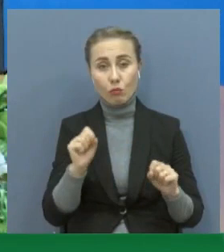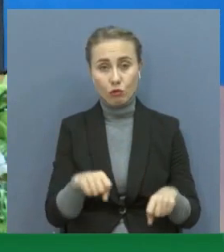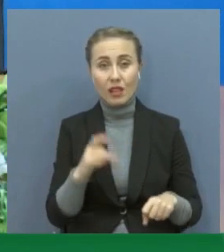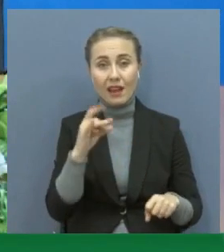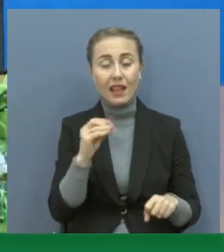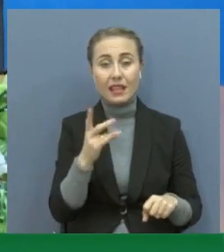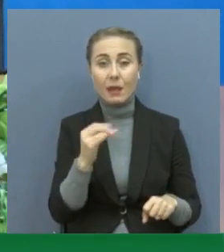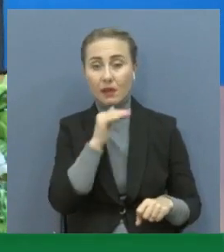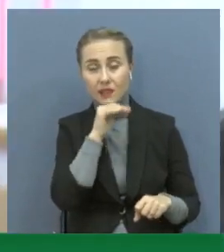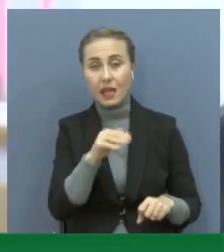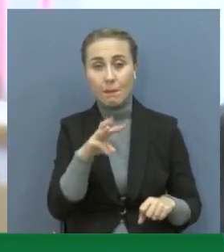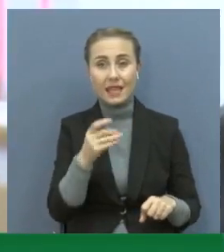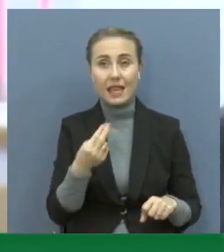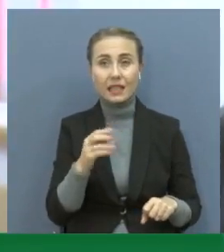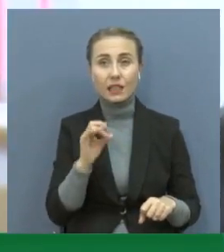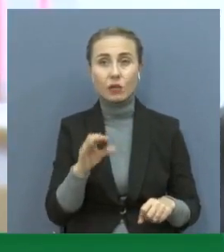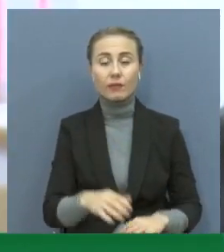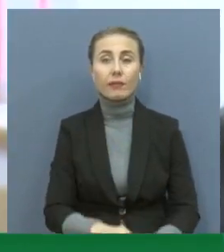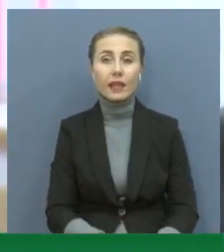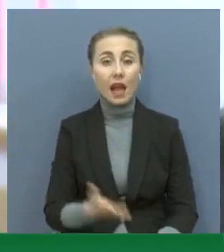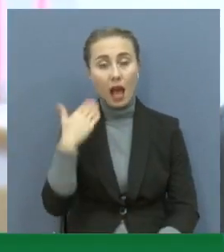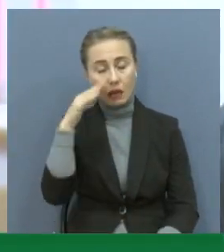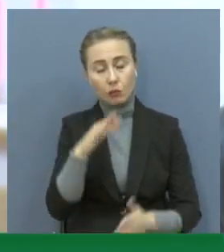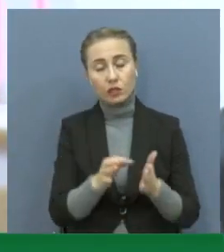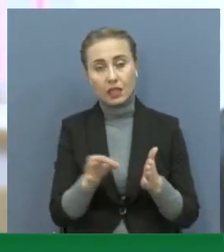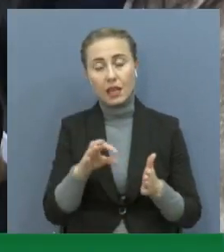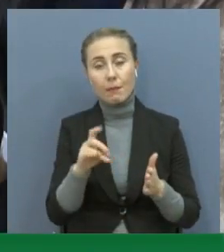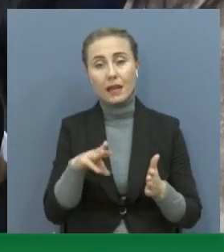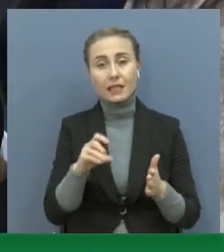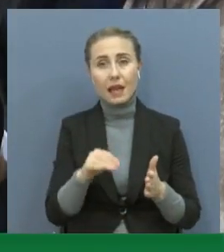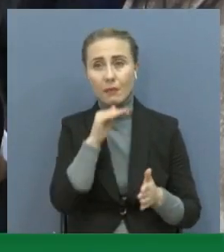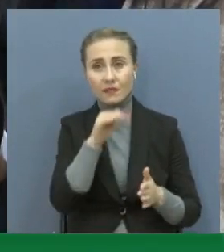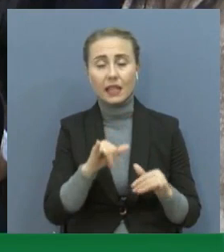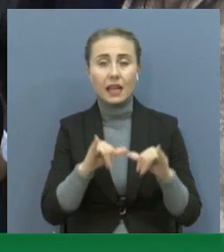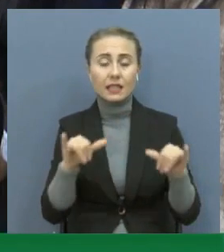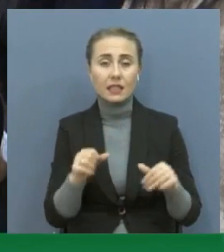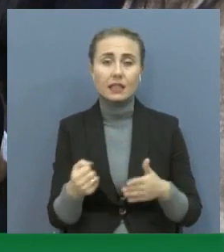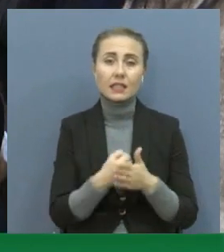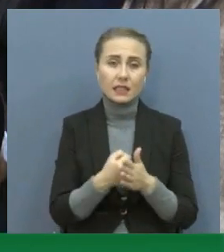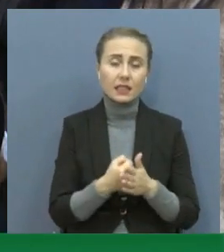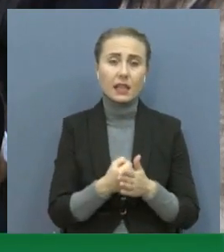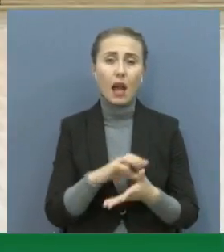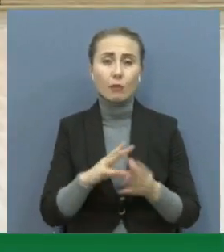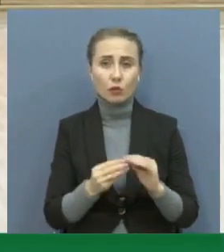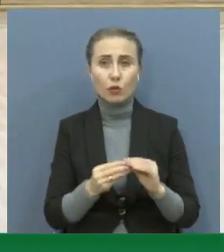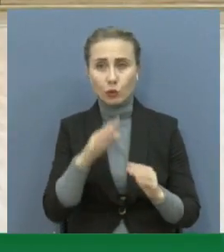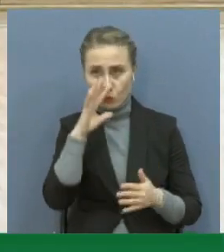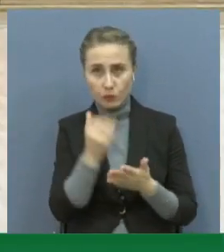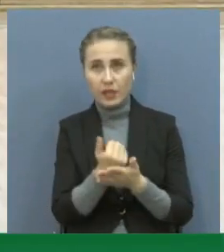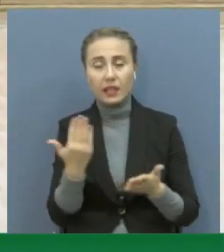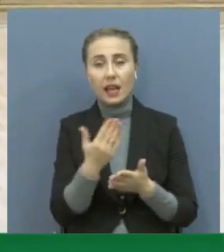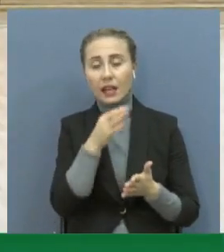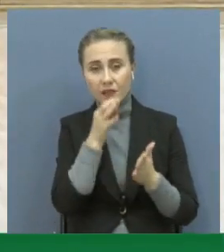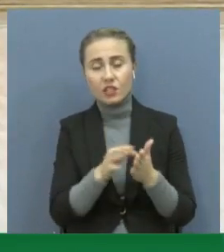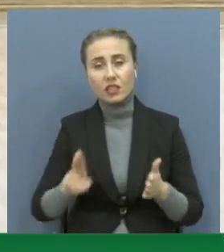реестре непрофессиональных медиаторов. Акмолинские медиаторы в плане профессионального развития достигли определенных успехов. Как отмечает